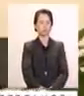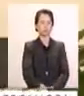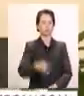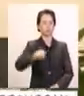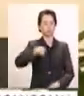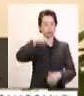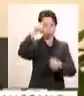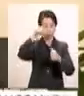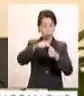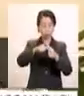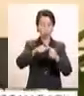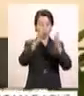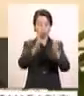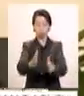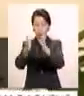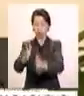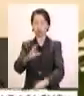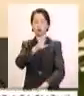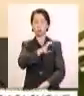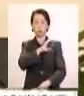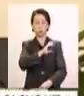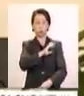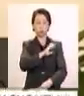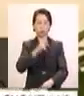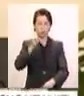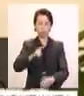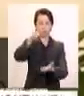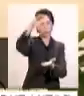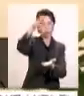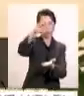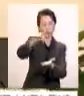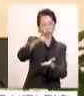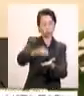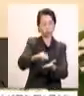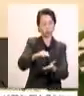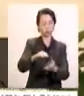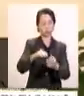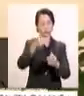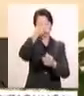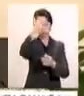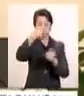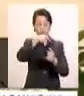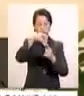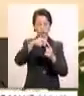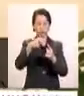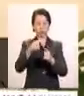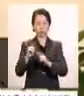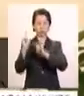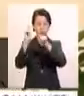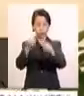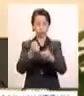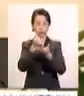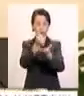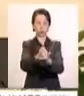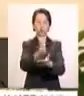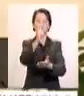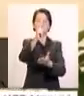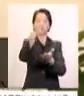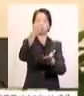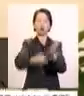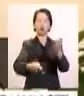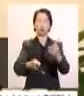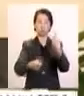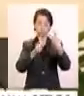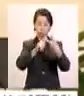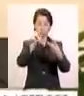Sangat tenaga kita gunakan. Kita perlu minimalkan kerana bila kita drag so long, satu cost. Yang